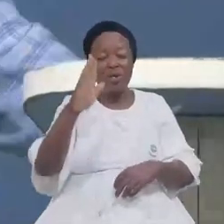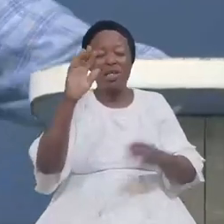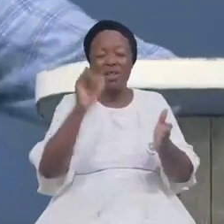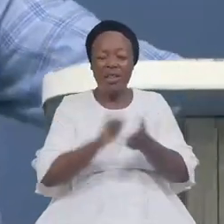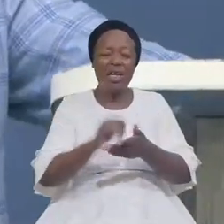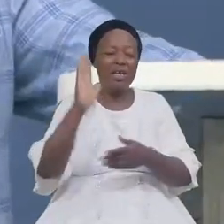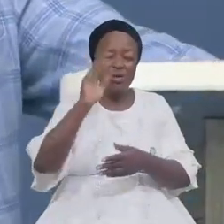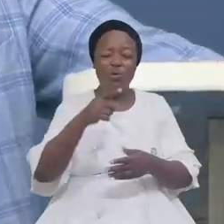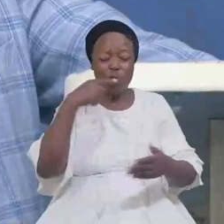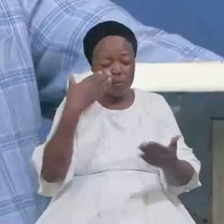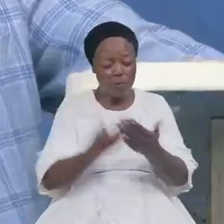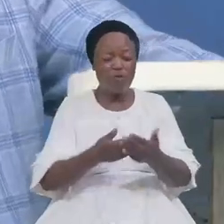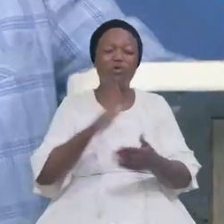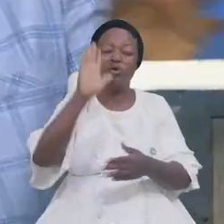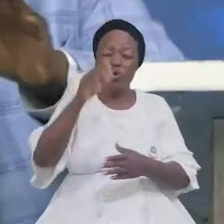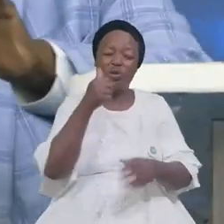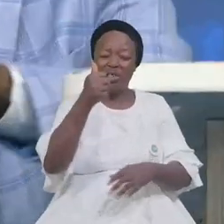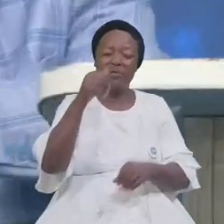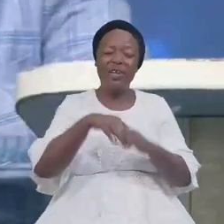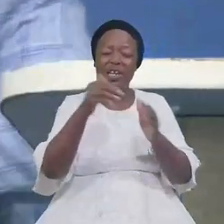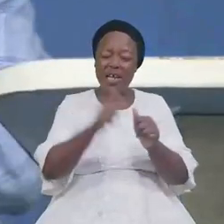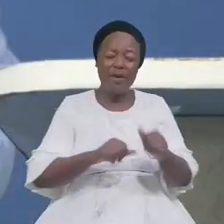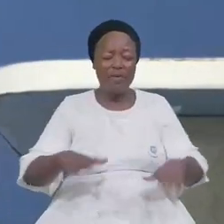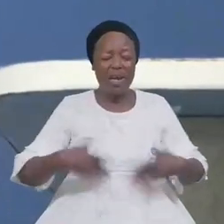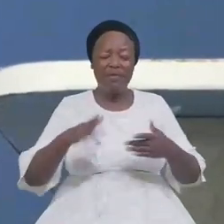te manifestes dans chaque vie.